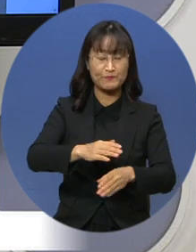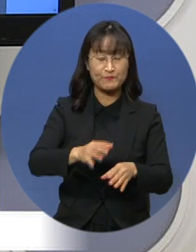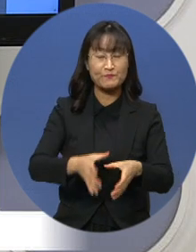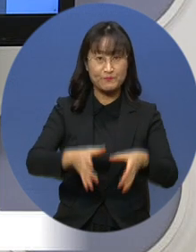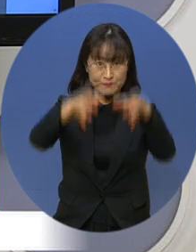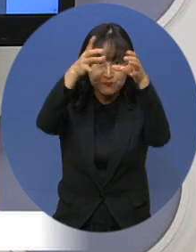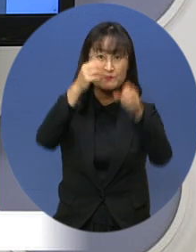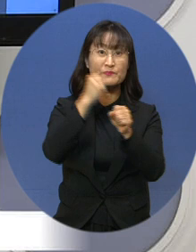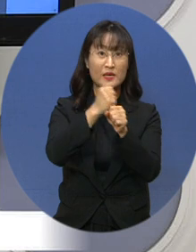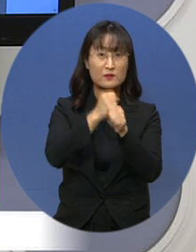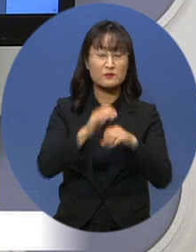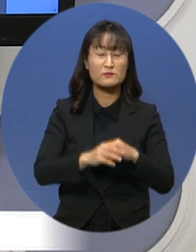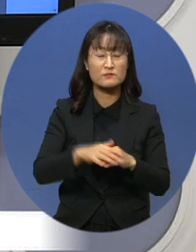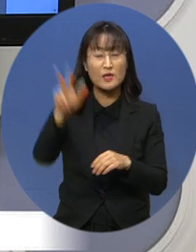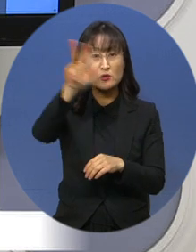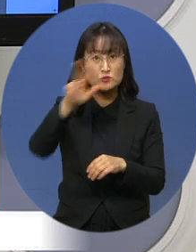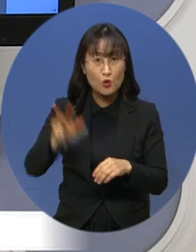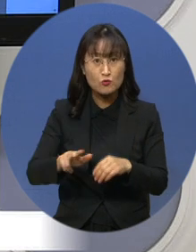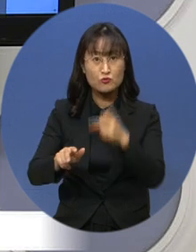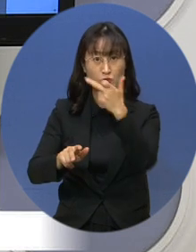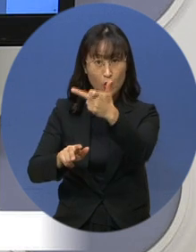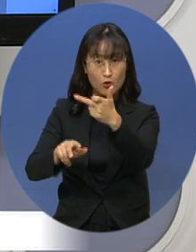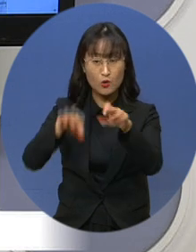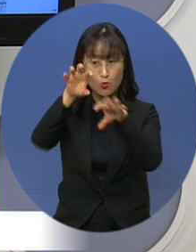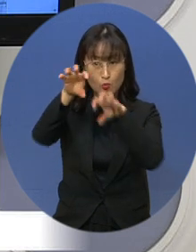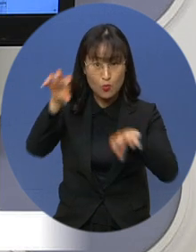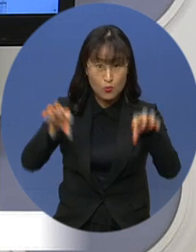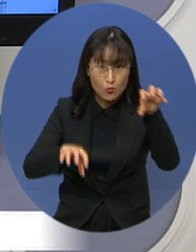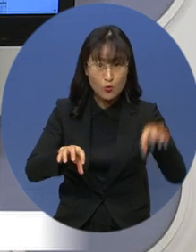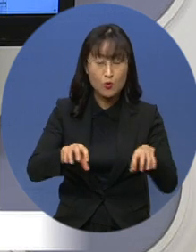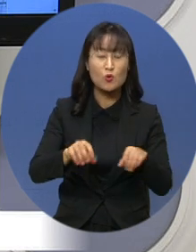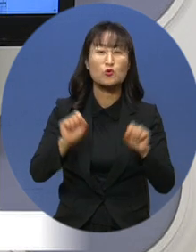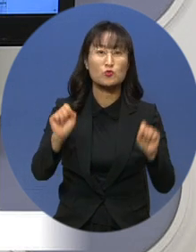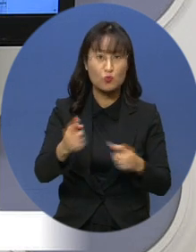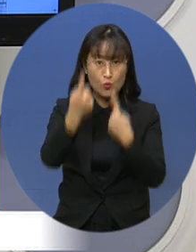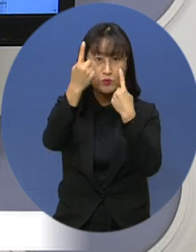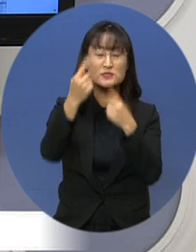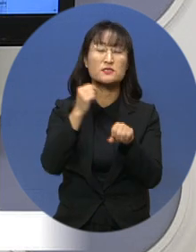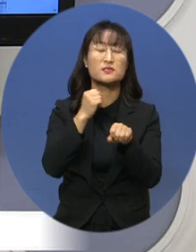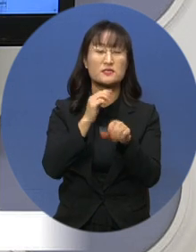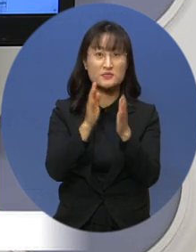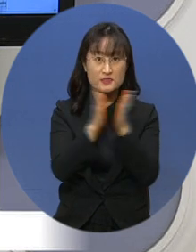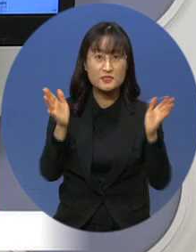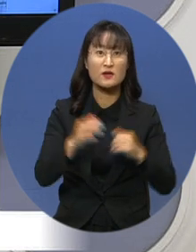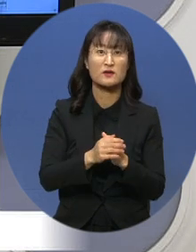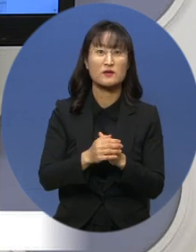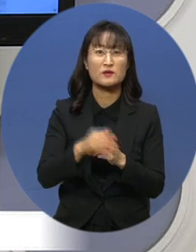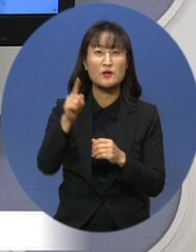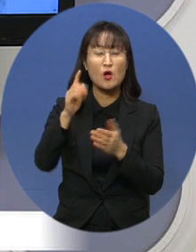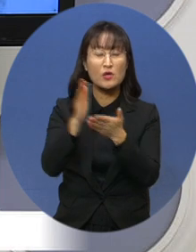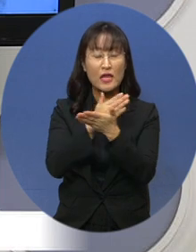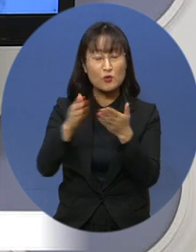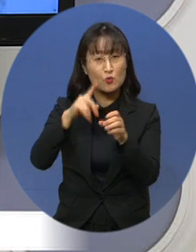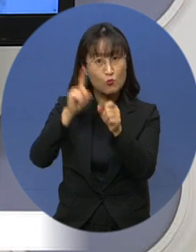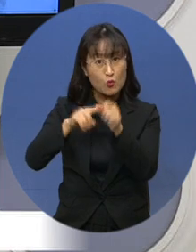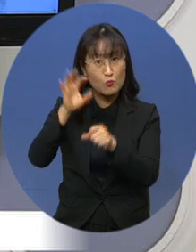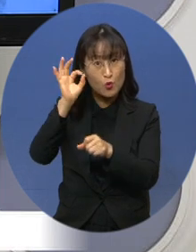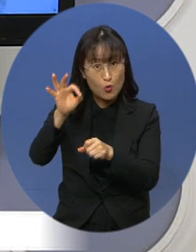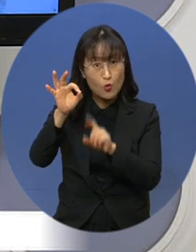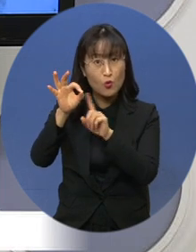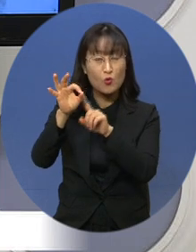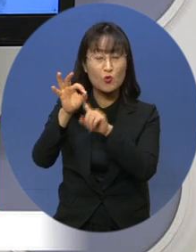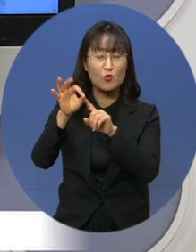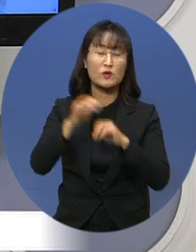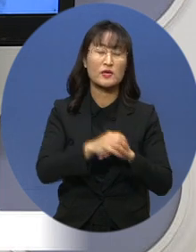전국 17개 시 도 지회에서 동시 운영되며 나눔 목표 에게 1% 인 35억 원이 모일